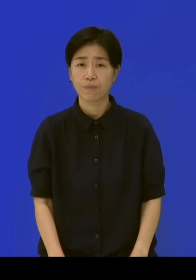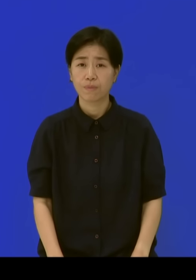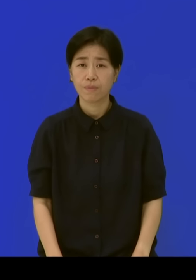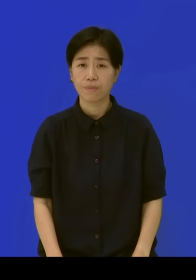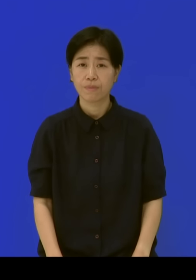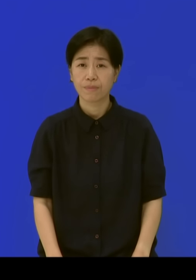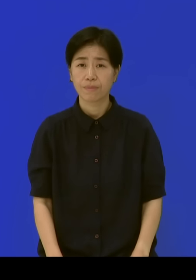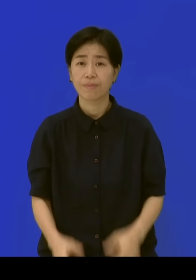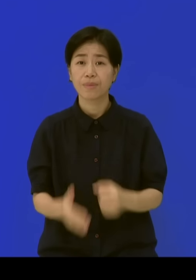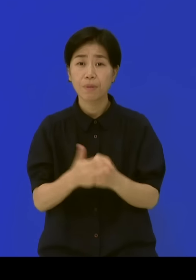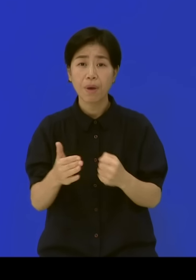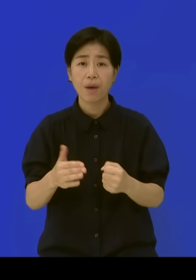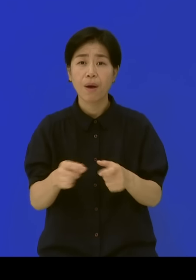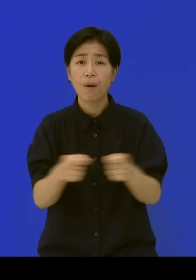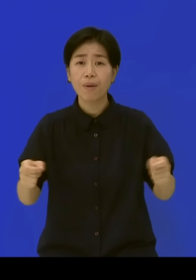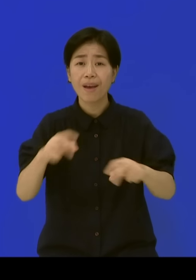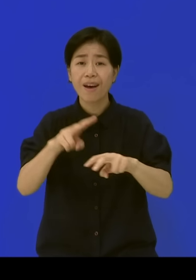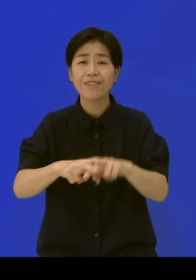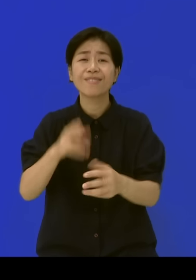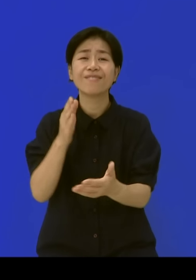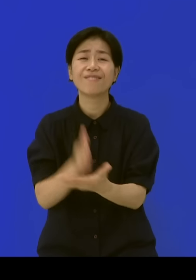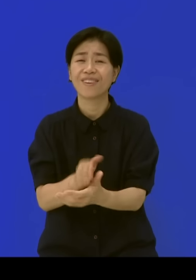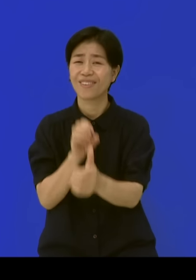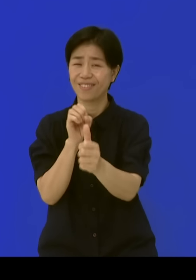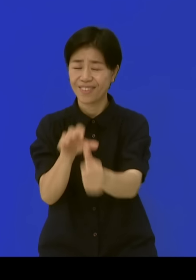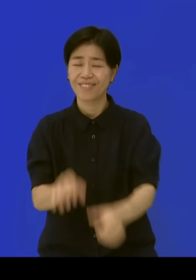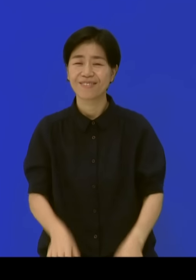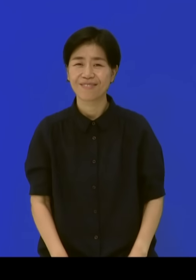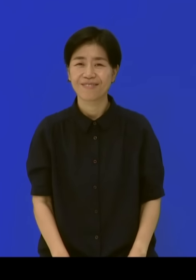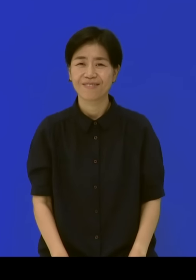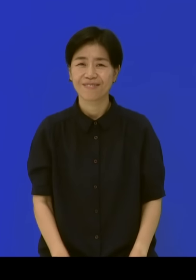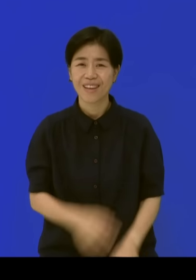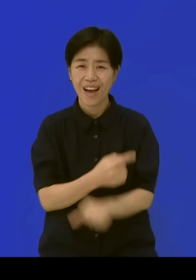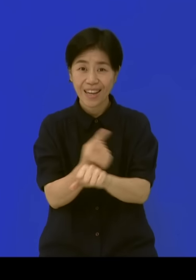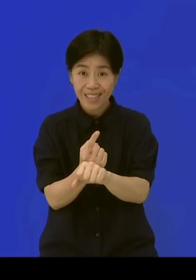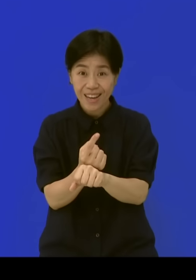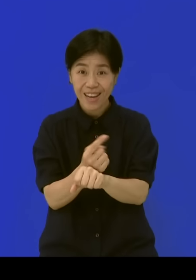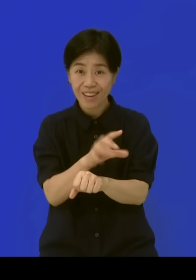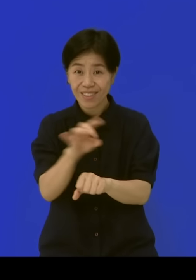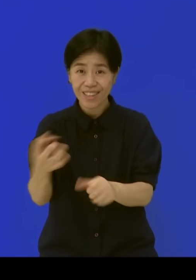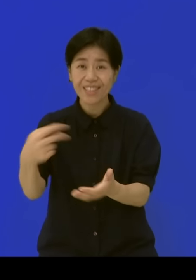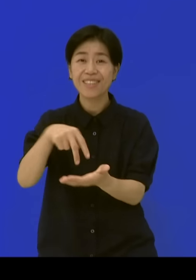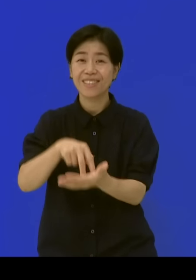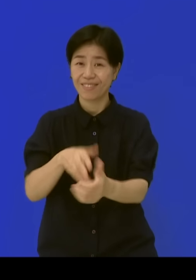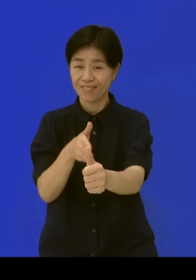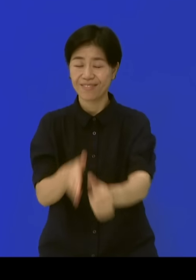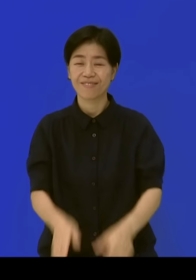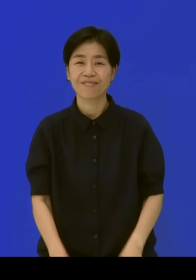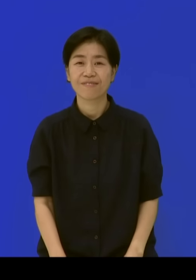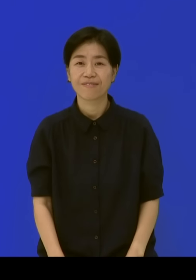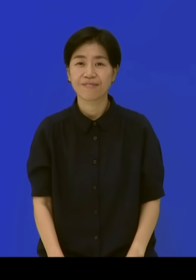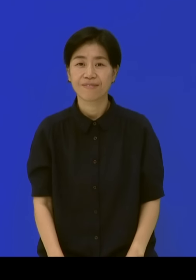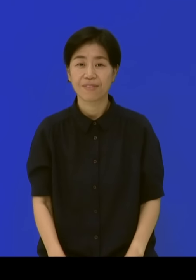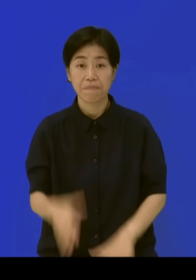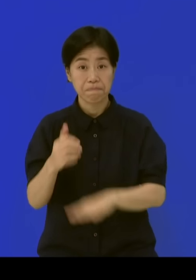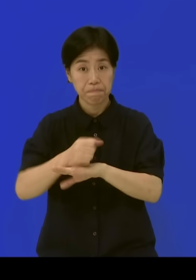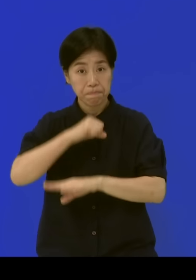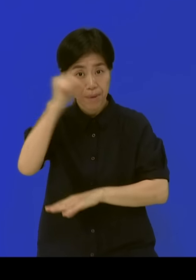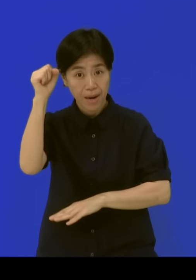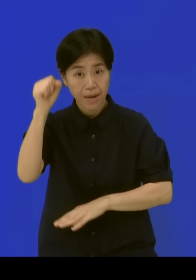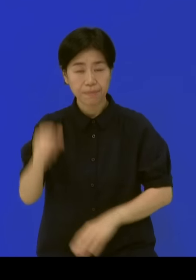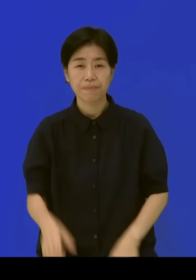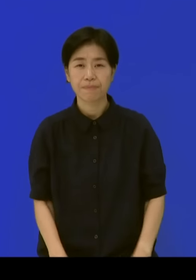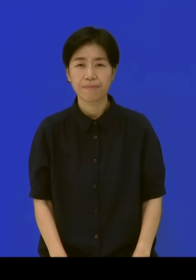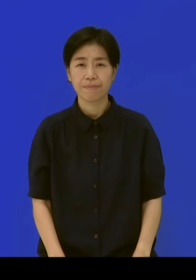그러니까 결국에는 오래 앉아 계시면 안 되는 게 맞습니다. 그죠? 1시간마다 일어나셔야 됩니다. 그죠? 그 후에 이제 결국 이제 합격을 하신 거죠.